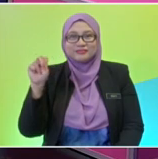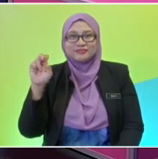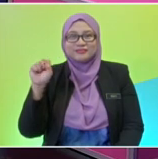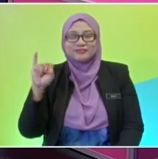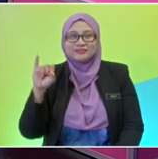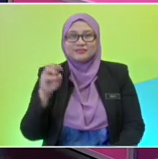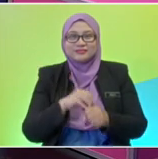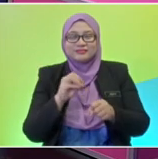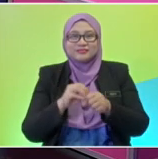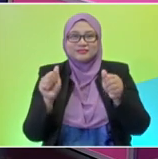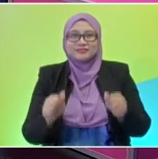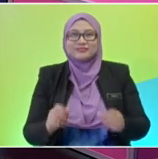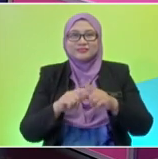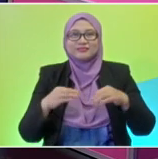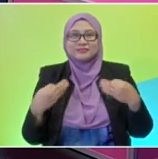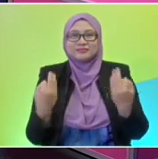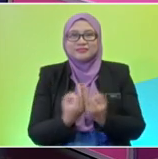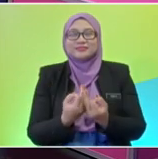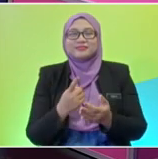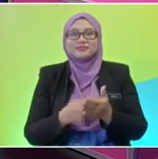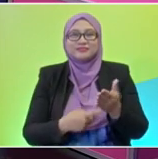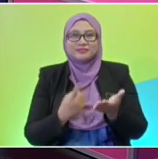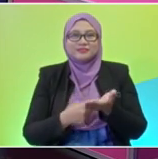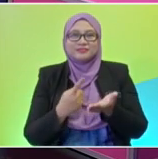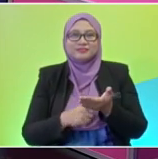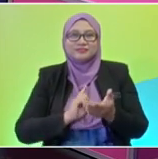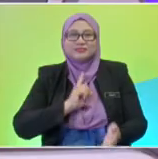untuk diskusi kita